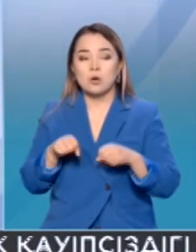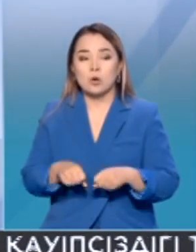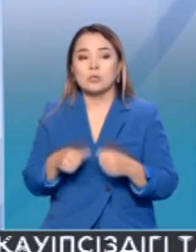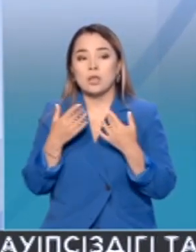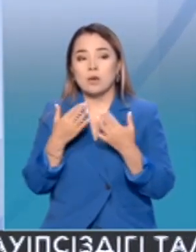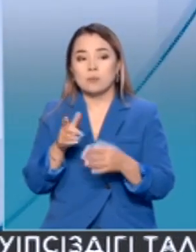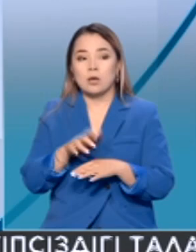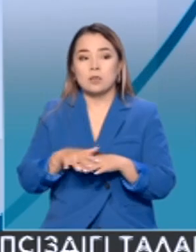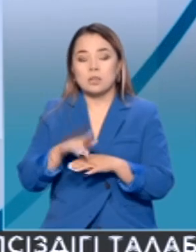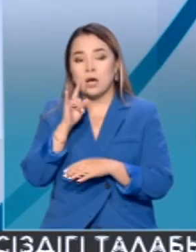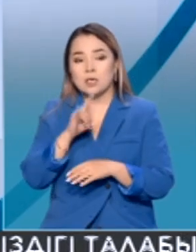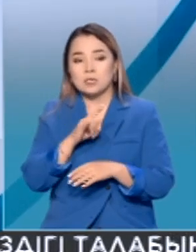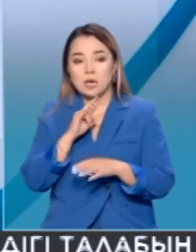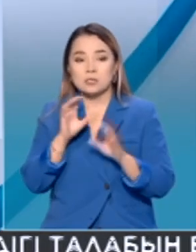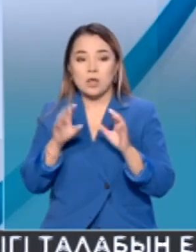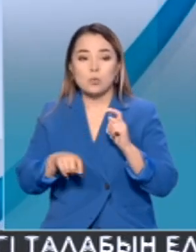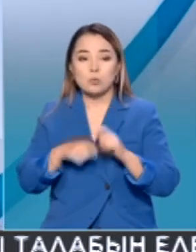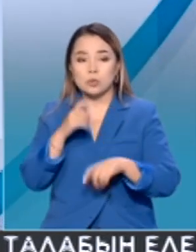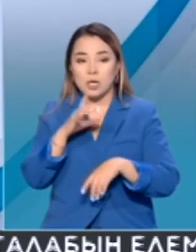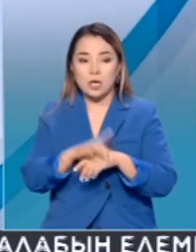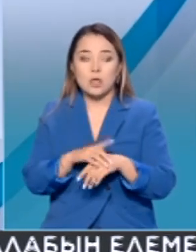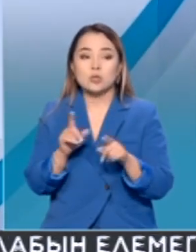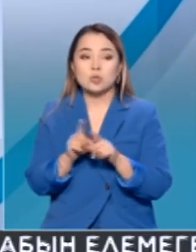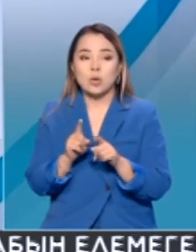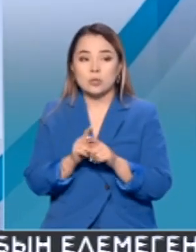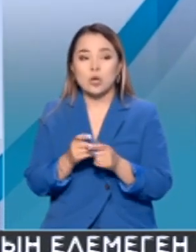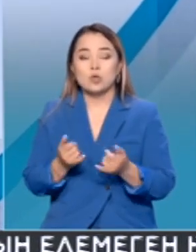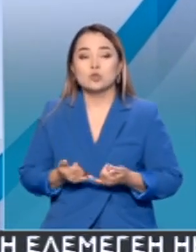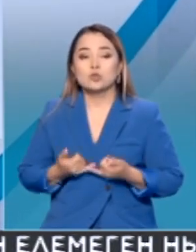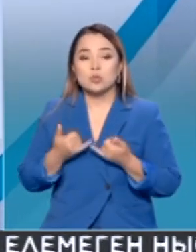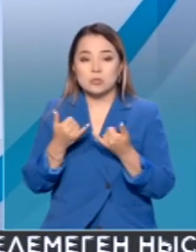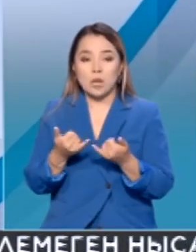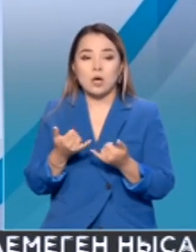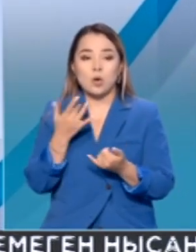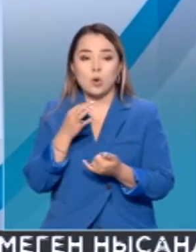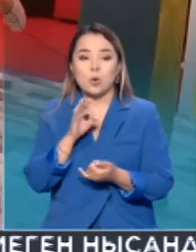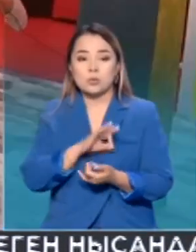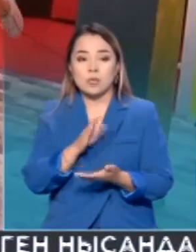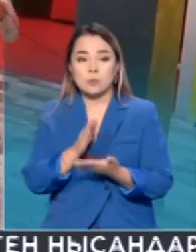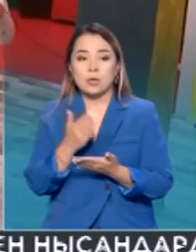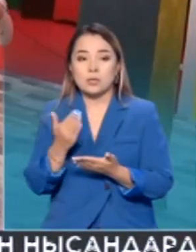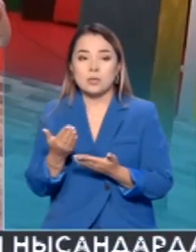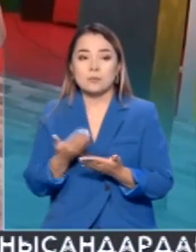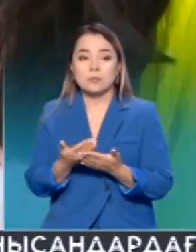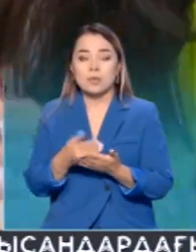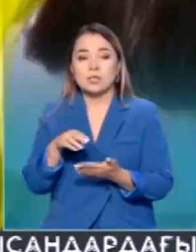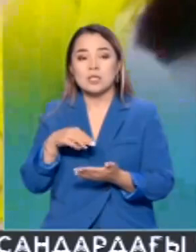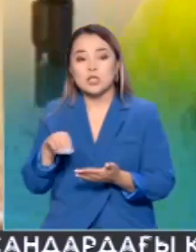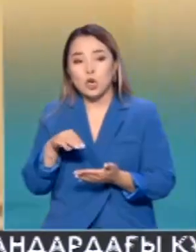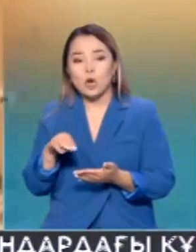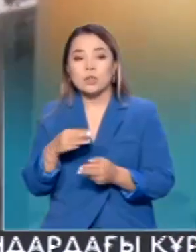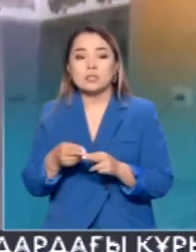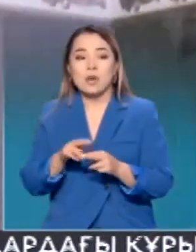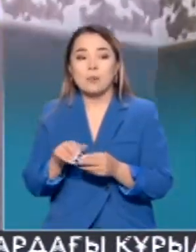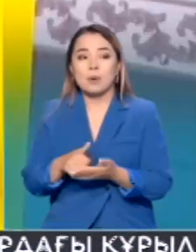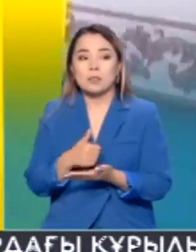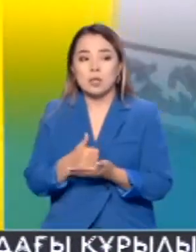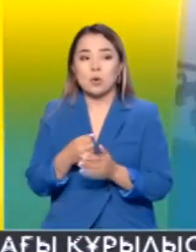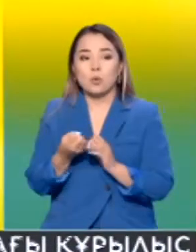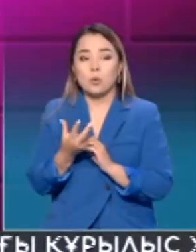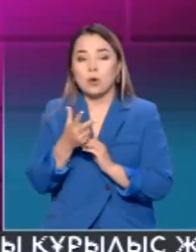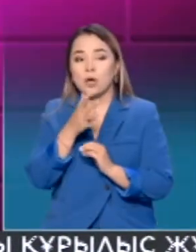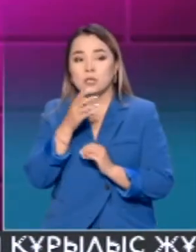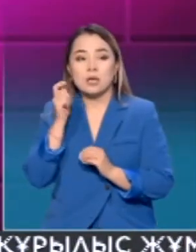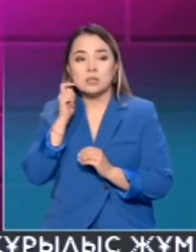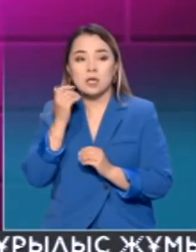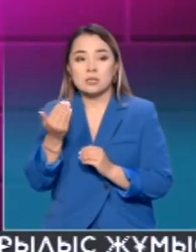мен Қазақстан заңдарын бұзатын контенттерді өшіру бойынша ұсыныстарды қолдап отыр. Мысалы, TikTok басшылығымен 13 жасқа дейінгі